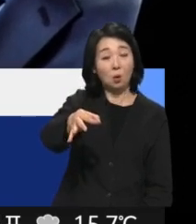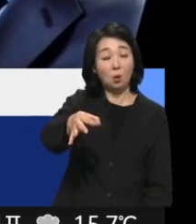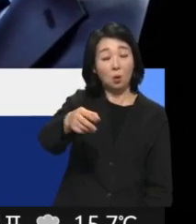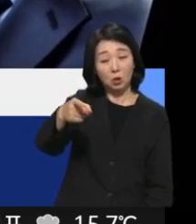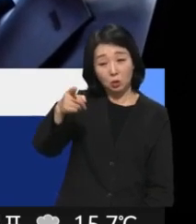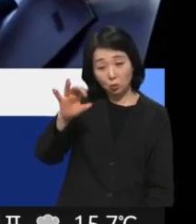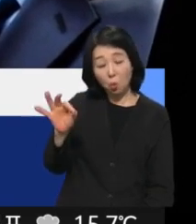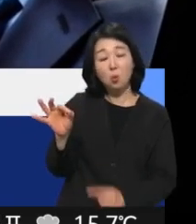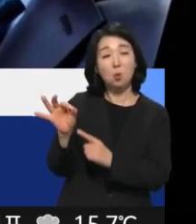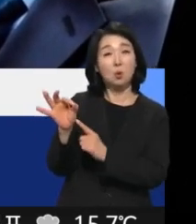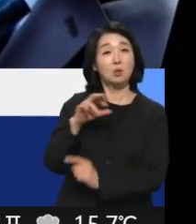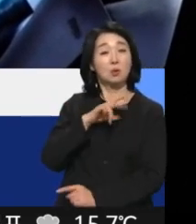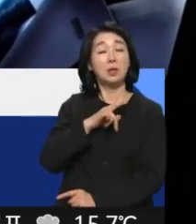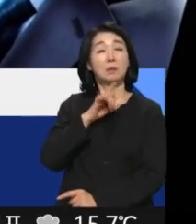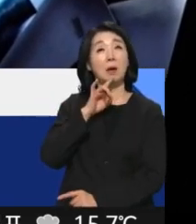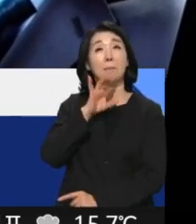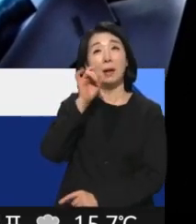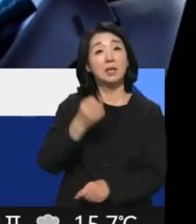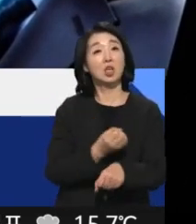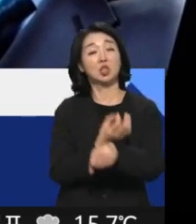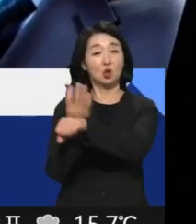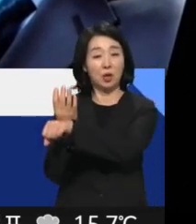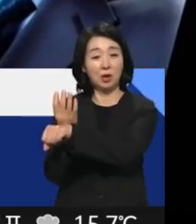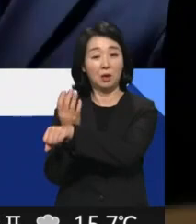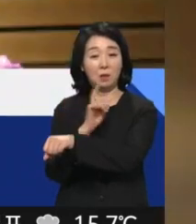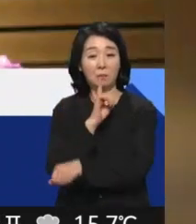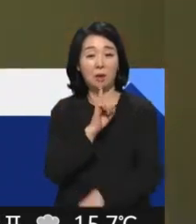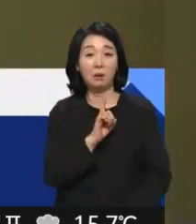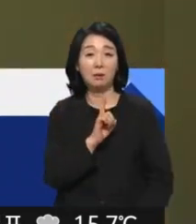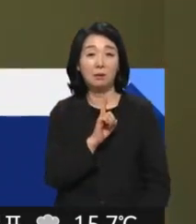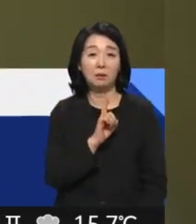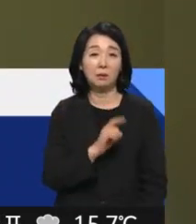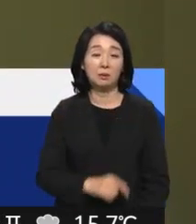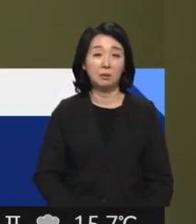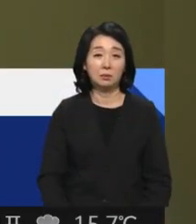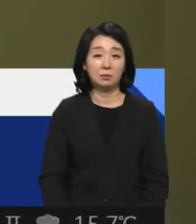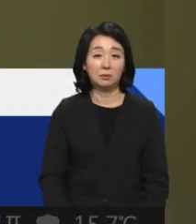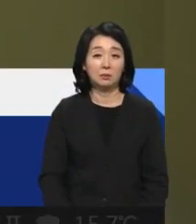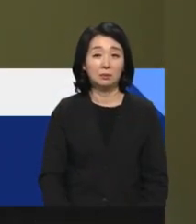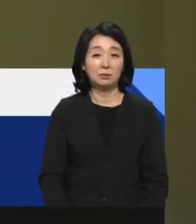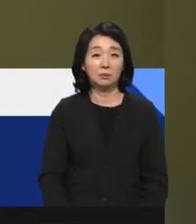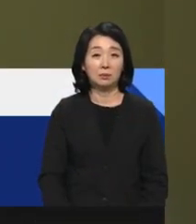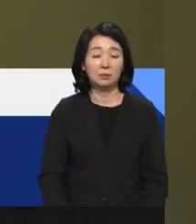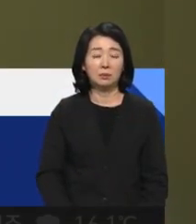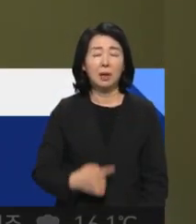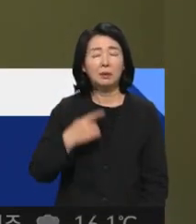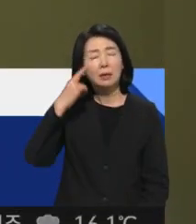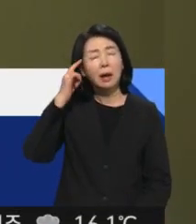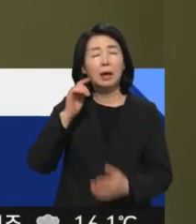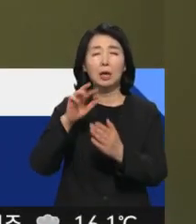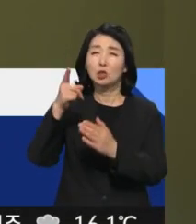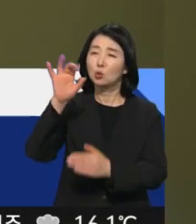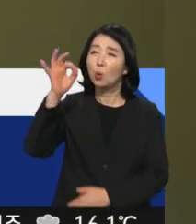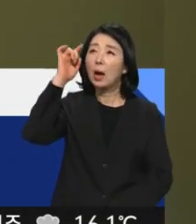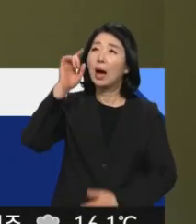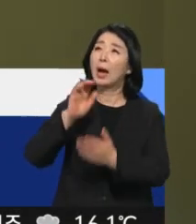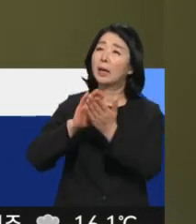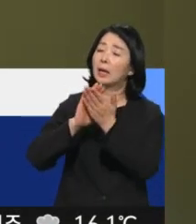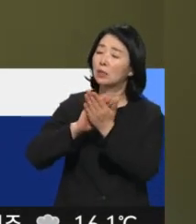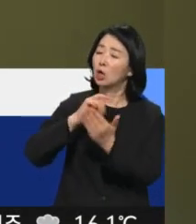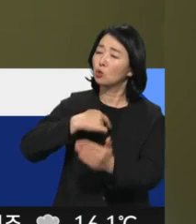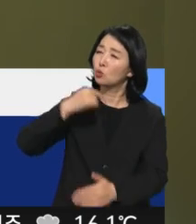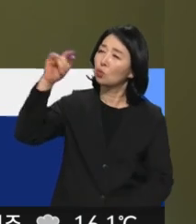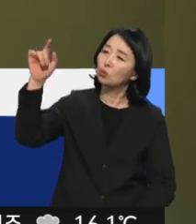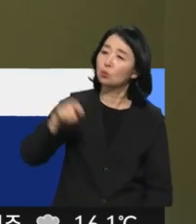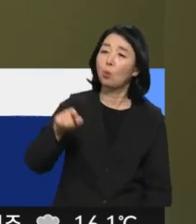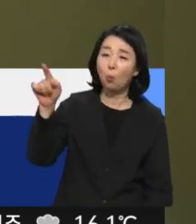송영길 의원한테만 말해줘. 이러더라고. 저는 그냥 제 발로 들어오신 게 더 낫지 않을까 싶은 그런 생각이, 그게